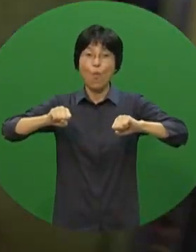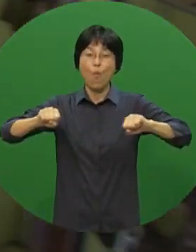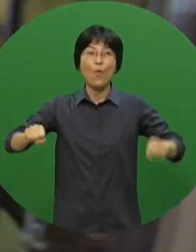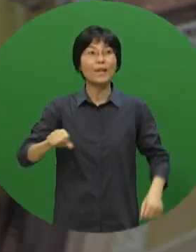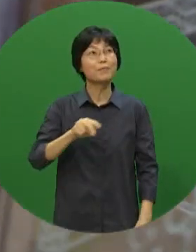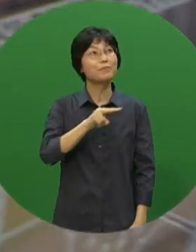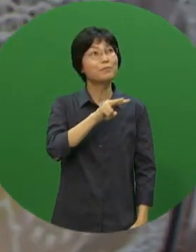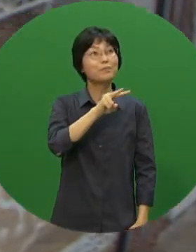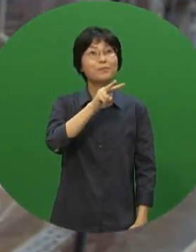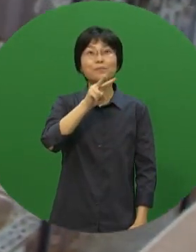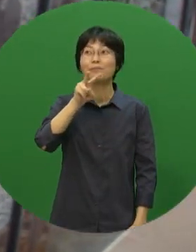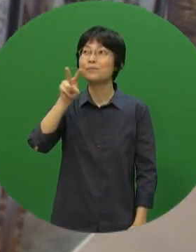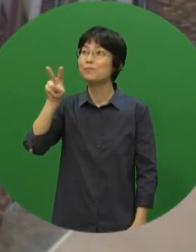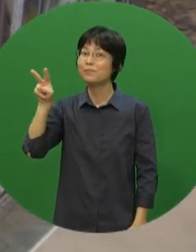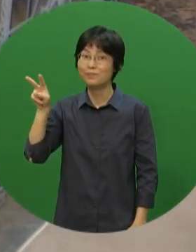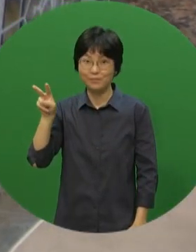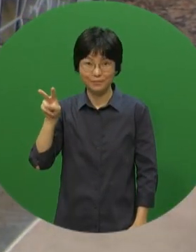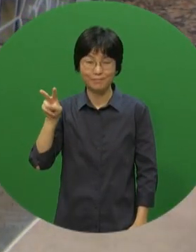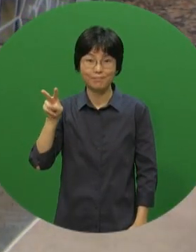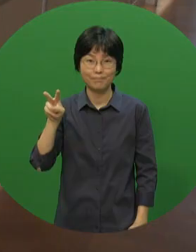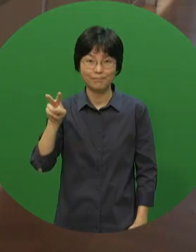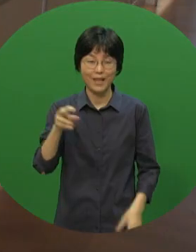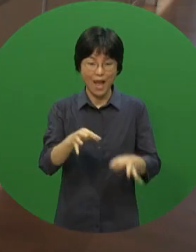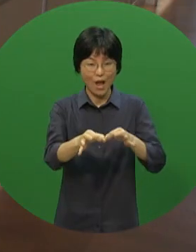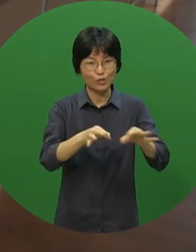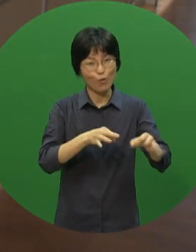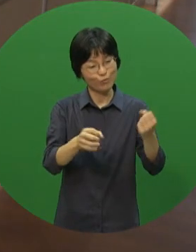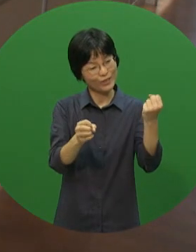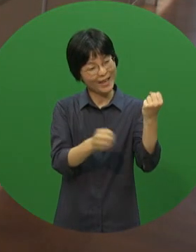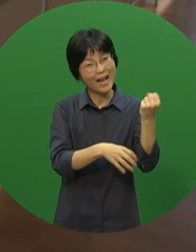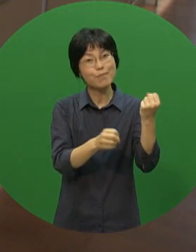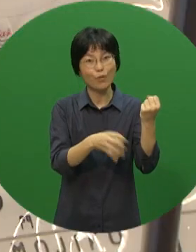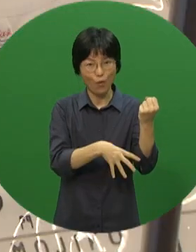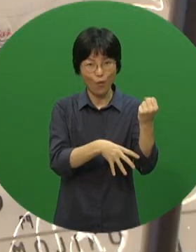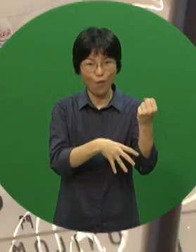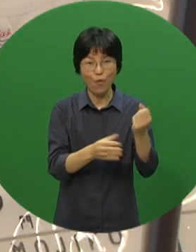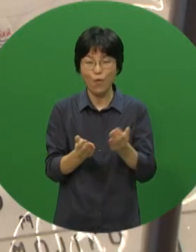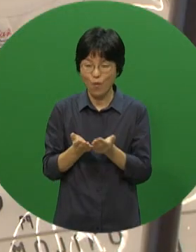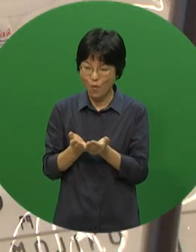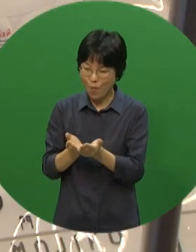広々として開放感いっぱいです。ショップで買い物できたり、